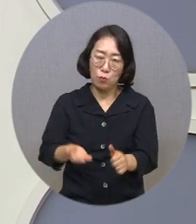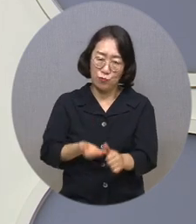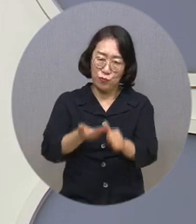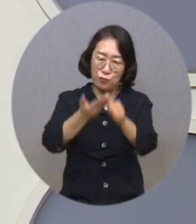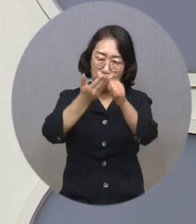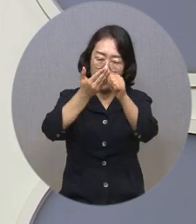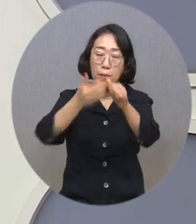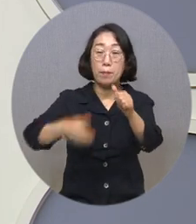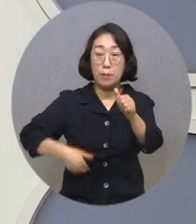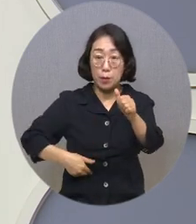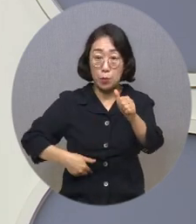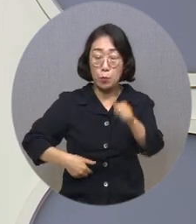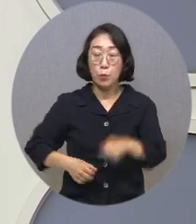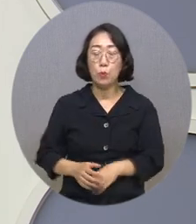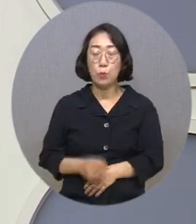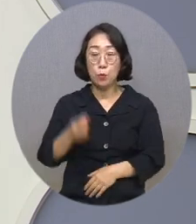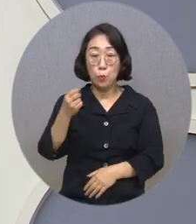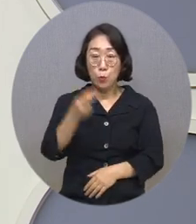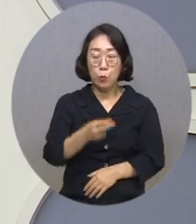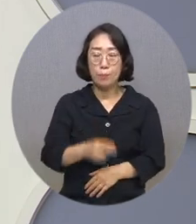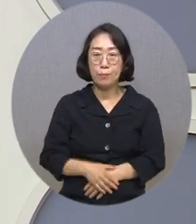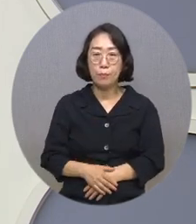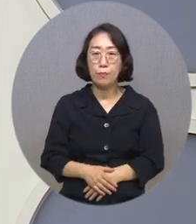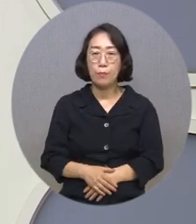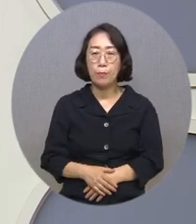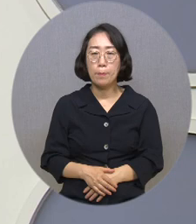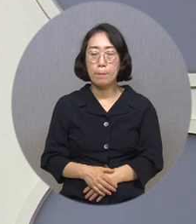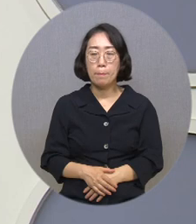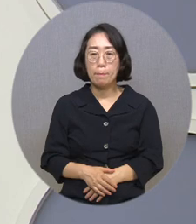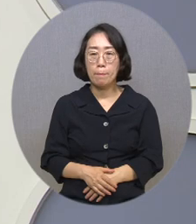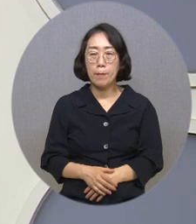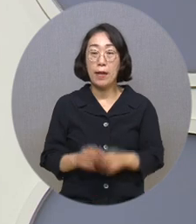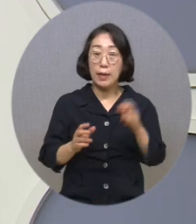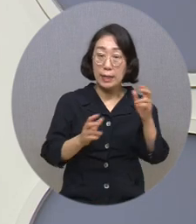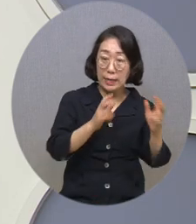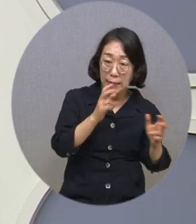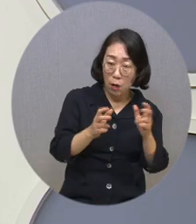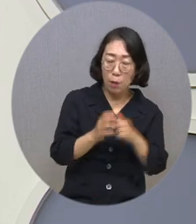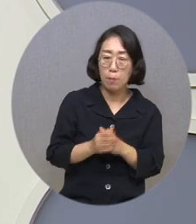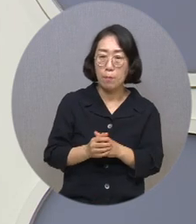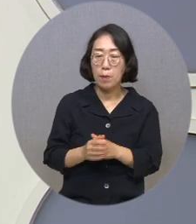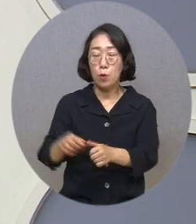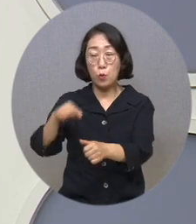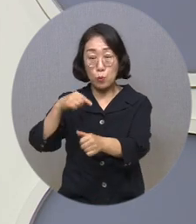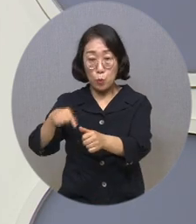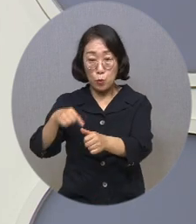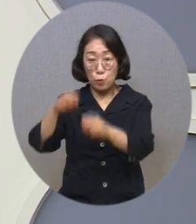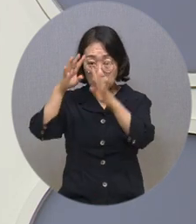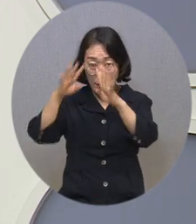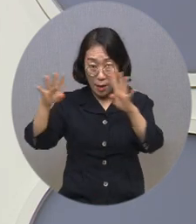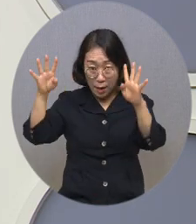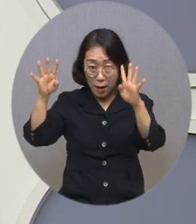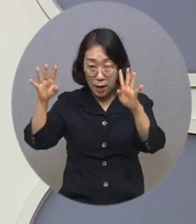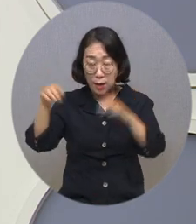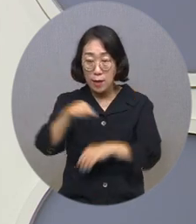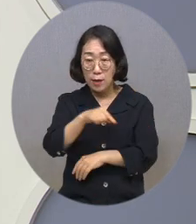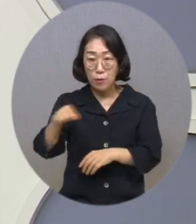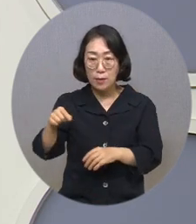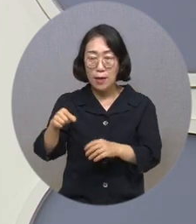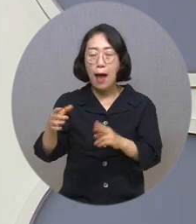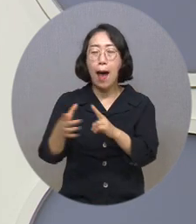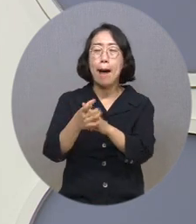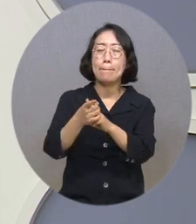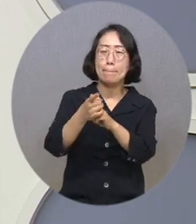우리 선생님이 말씀하신 대로 이제는 기업하고 또 교육 대학이 일치가